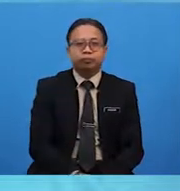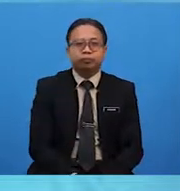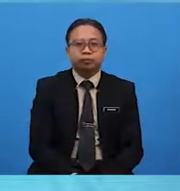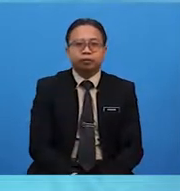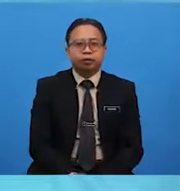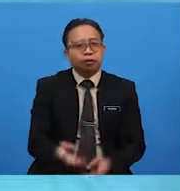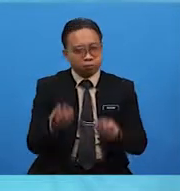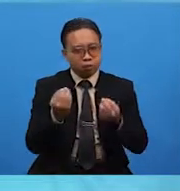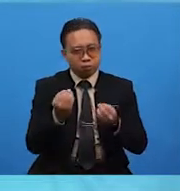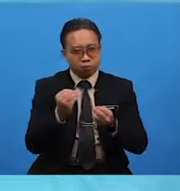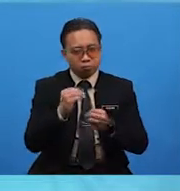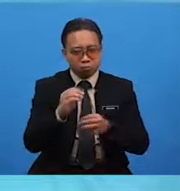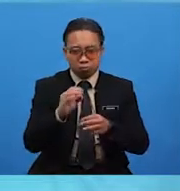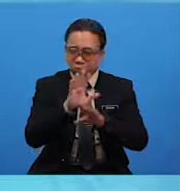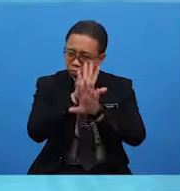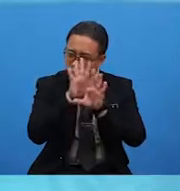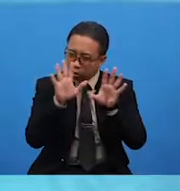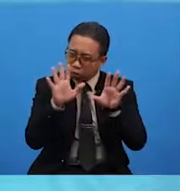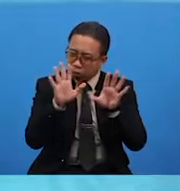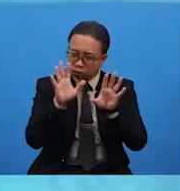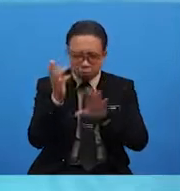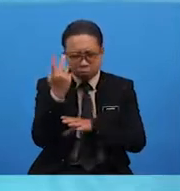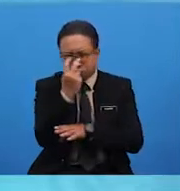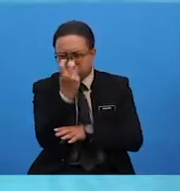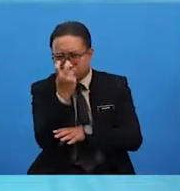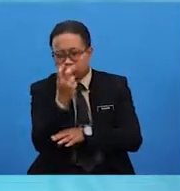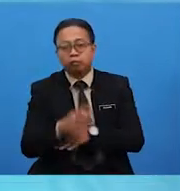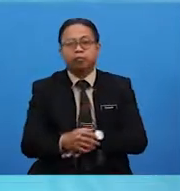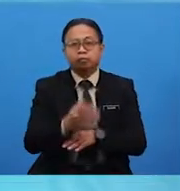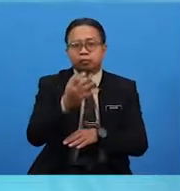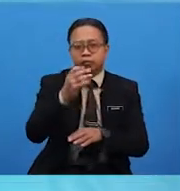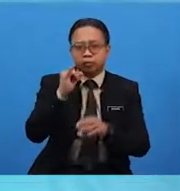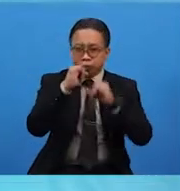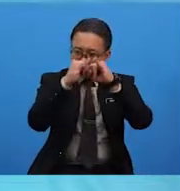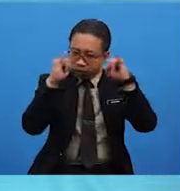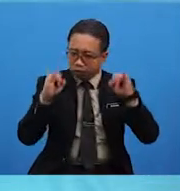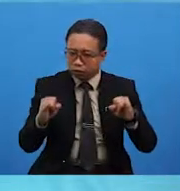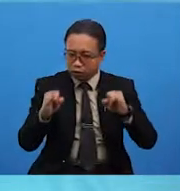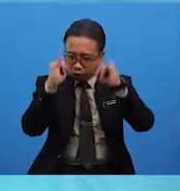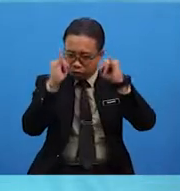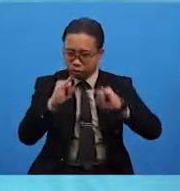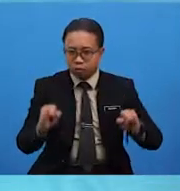Hai kecenderungan mengaburkan image atau objek adalah keranda pelukis memandang secara menyeluruh kepada